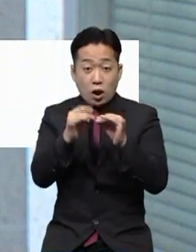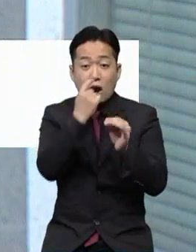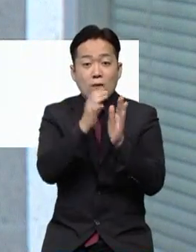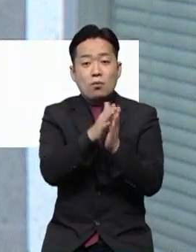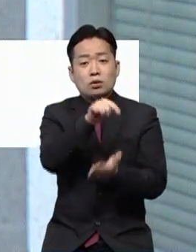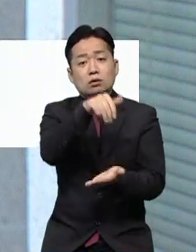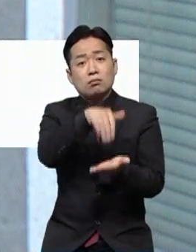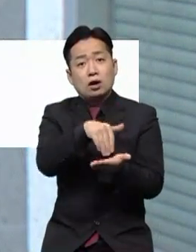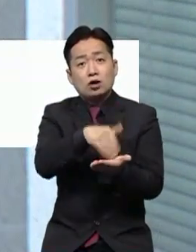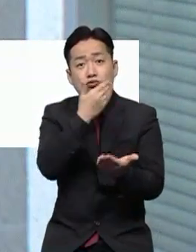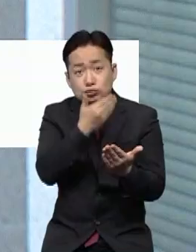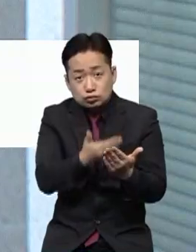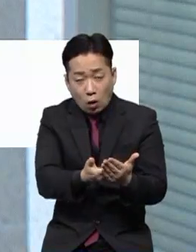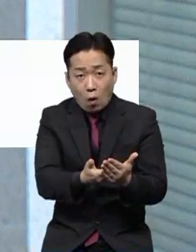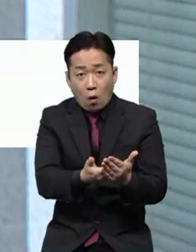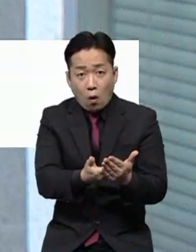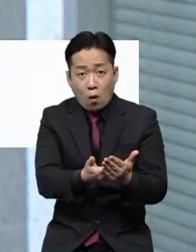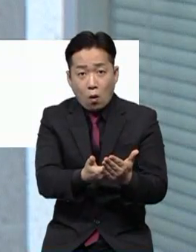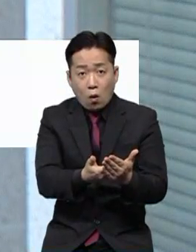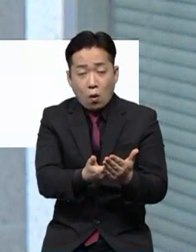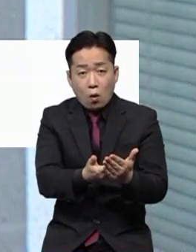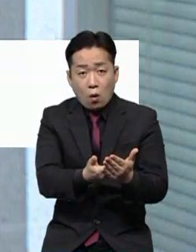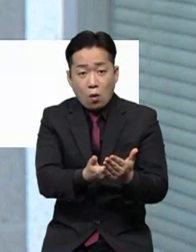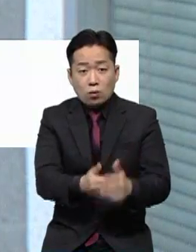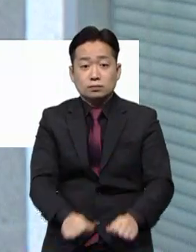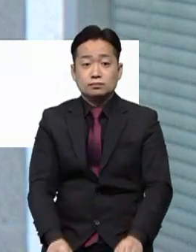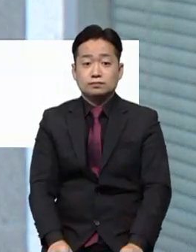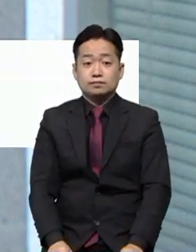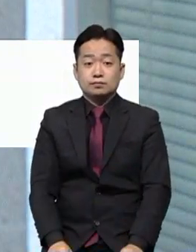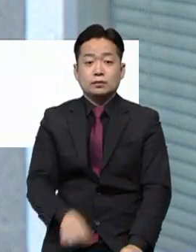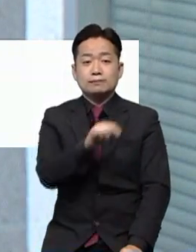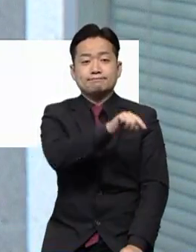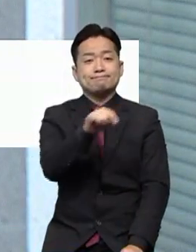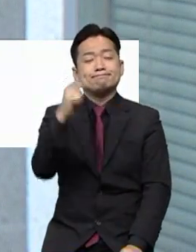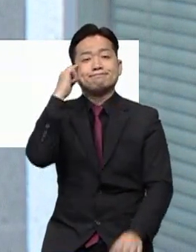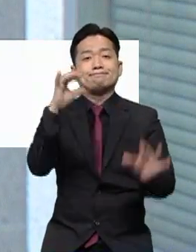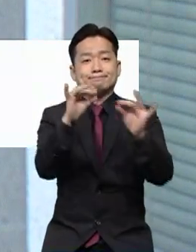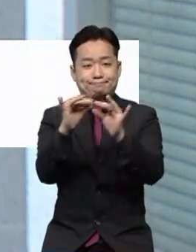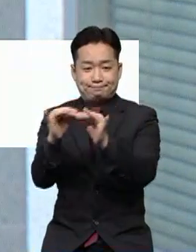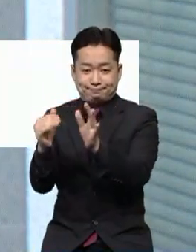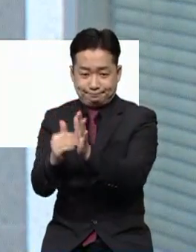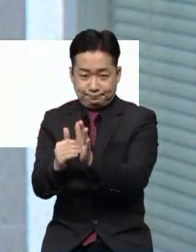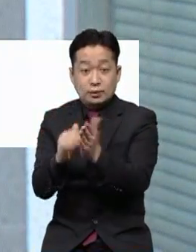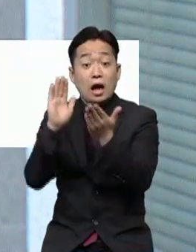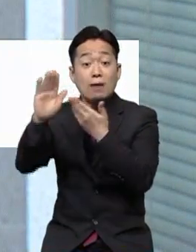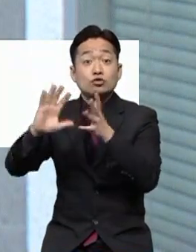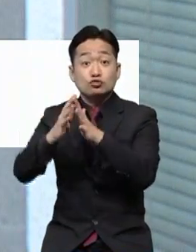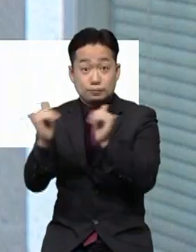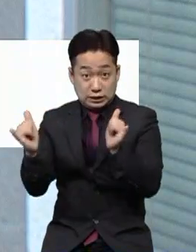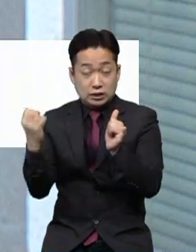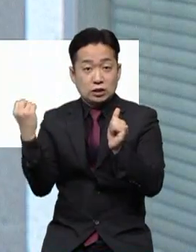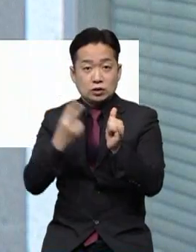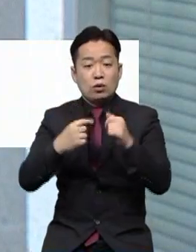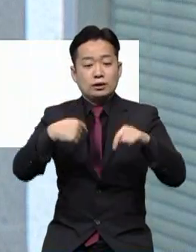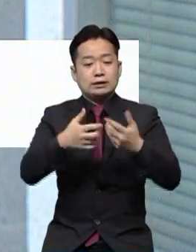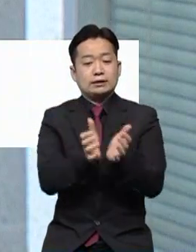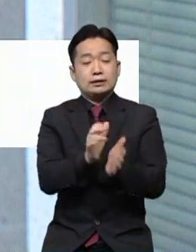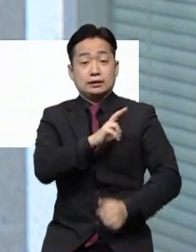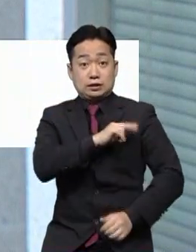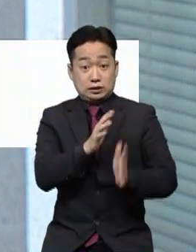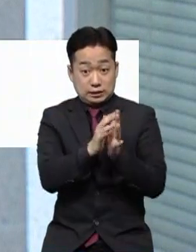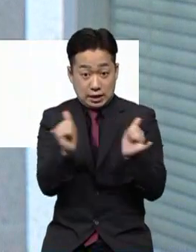당사자들의 반성이 중요하다는데 의견을 같이 하고 앞으로 국민과 당원의